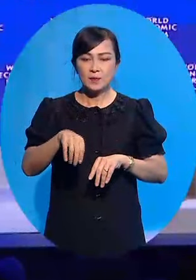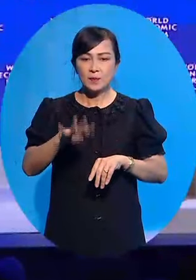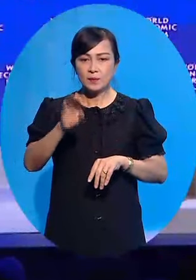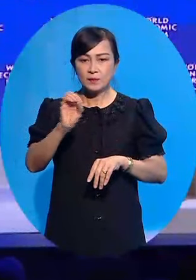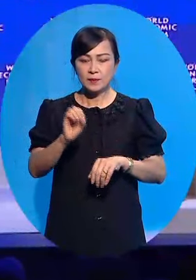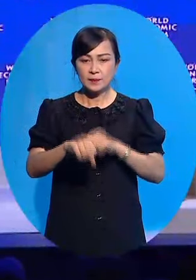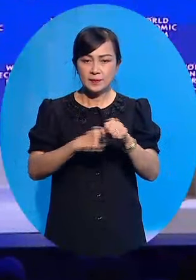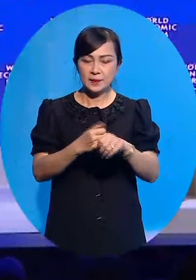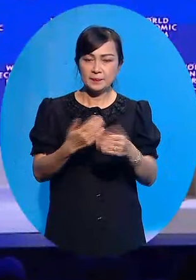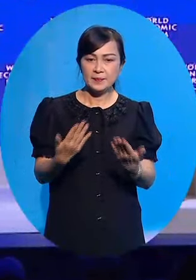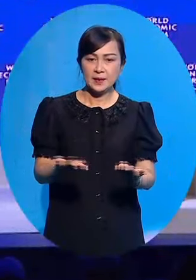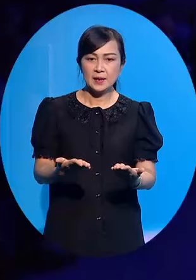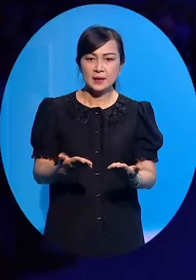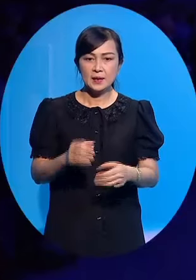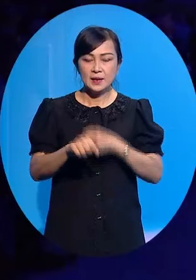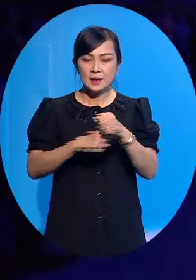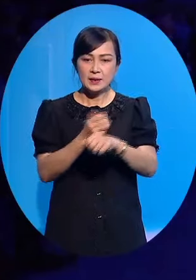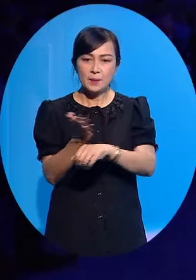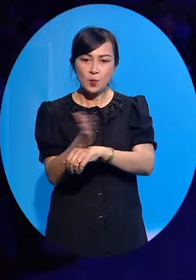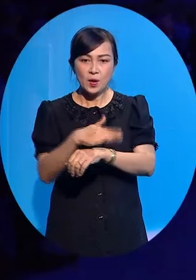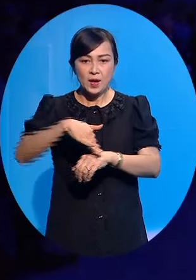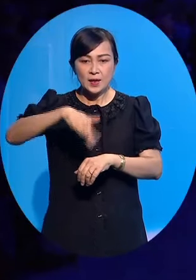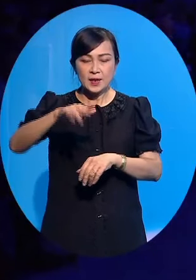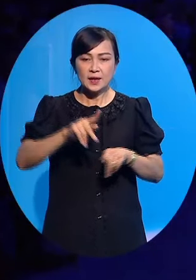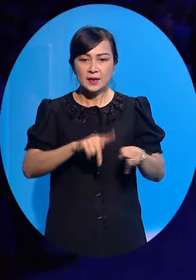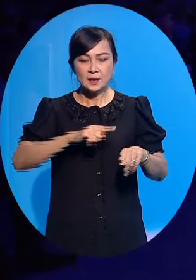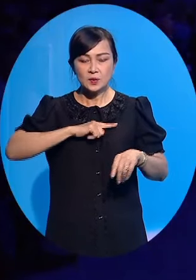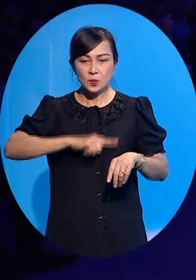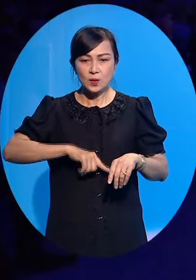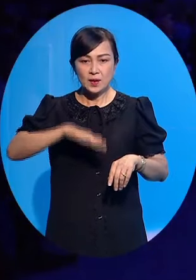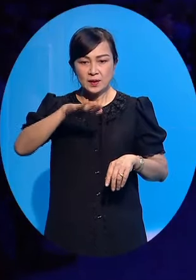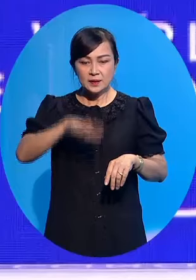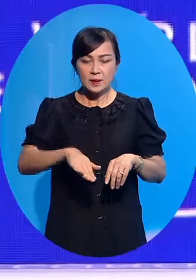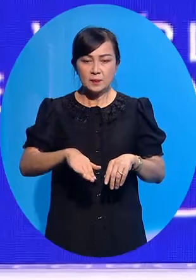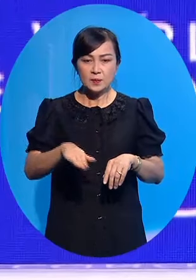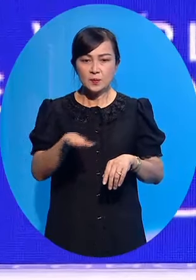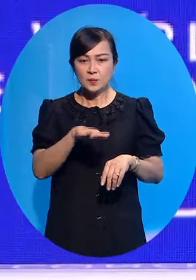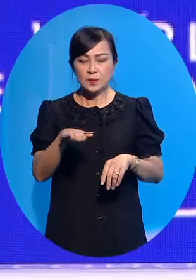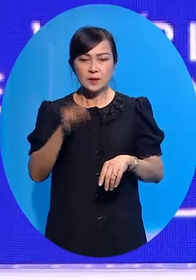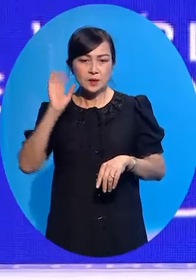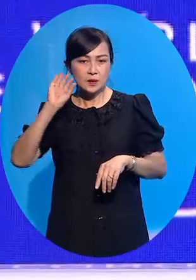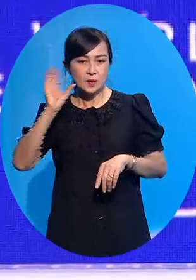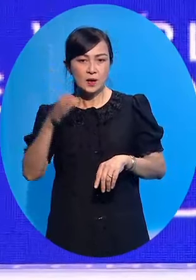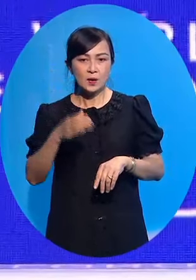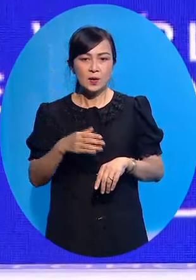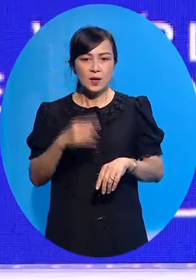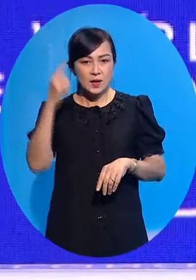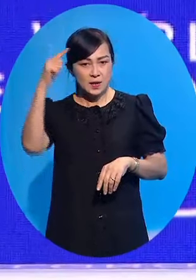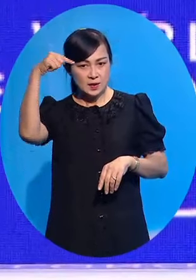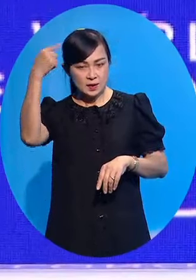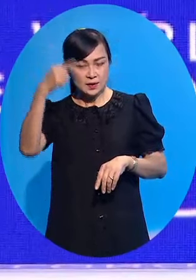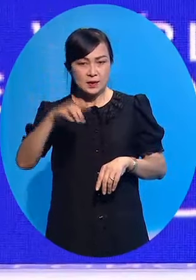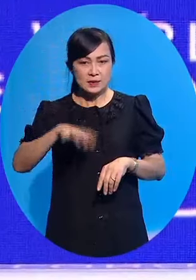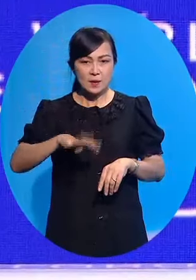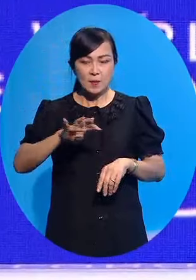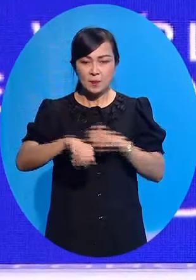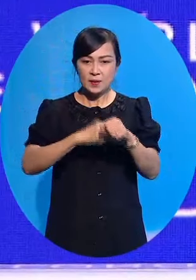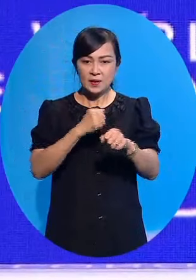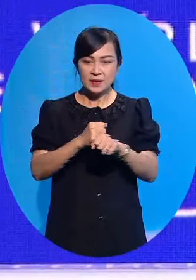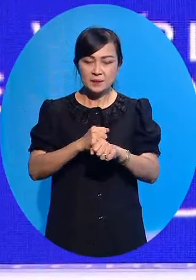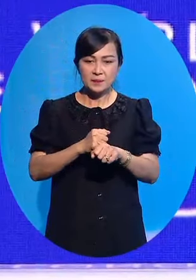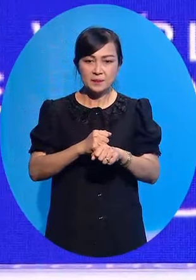4,4% trong năm nay. Hồi năm ngoái, tốc độ tăng trưởng của kinh tế Trung Quốc thấp hơn mức trung bình toàn cầu. Đây là lần đầu tiên sau 40 năm tình